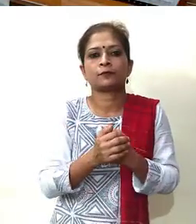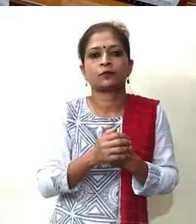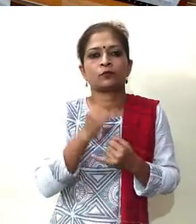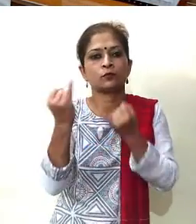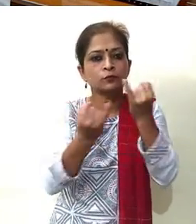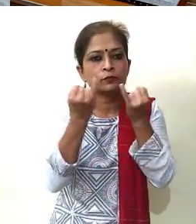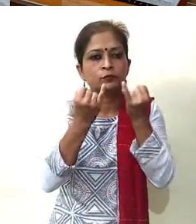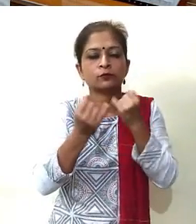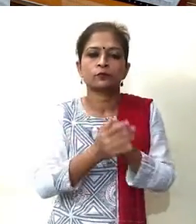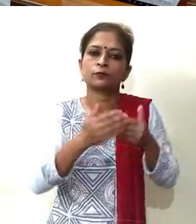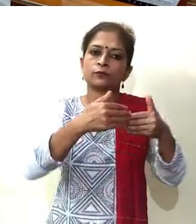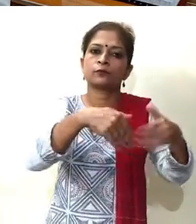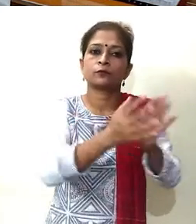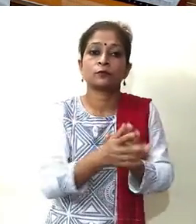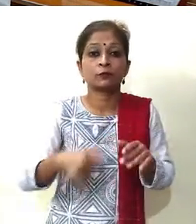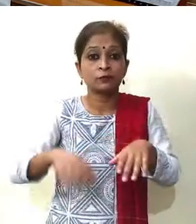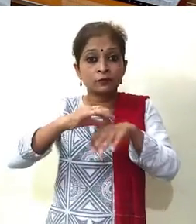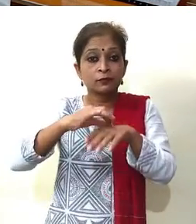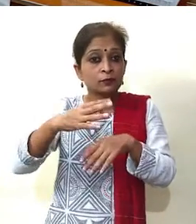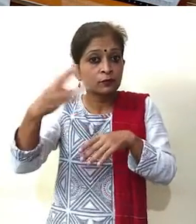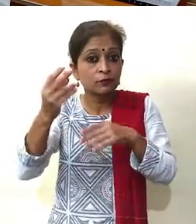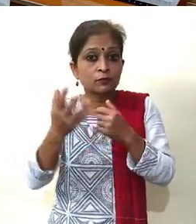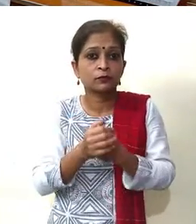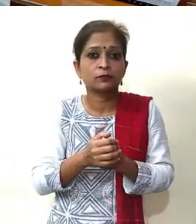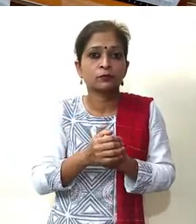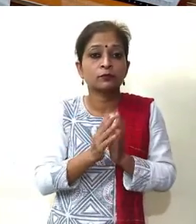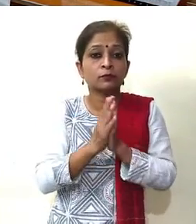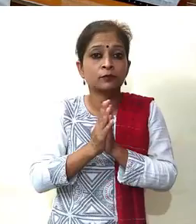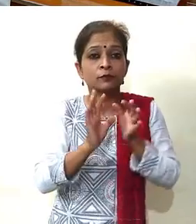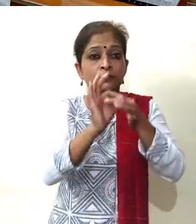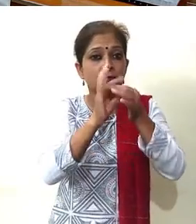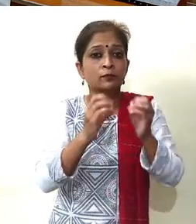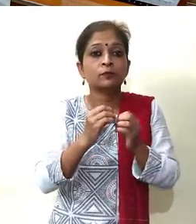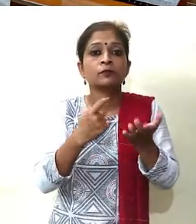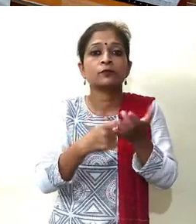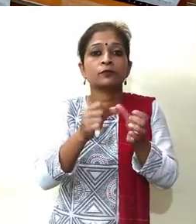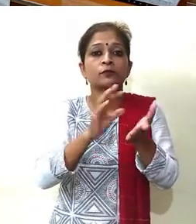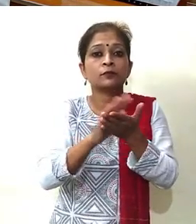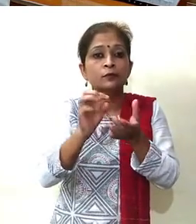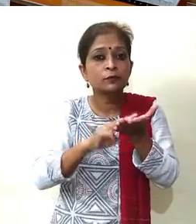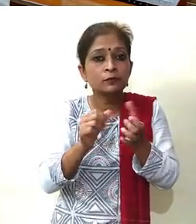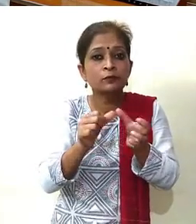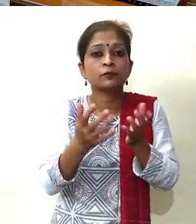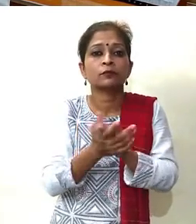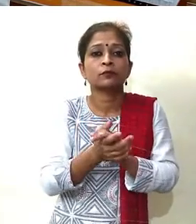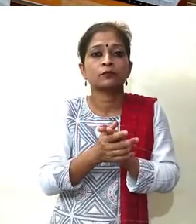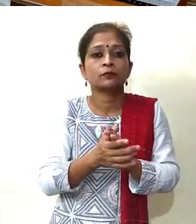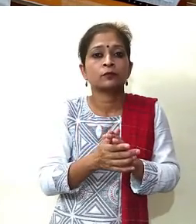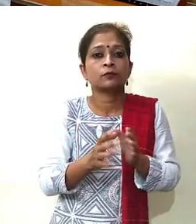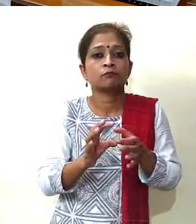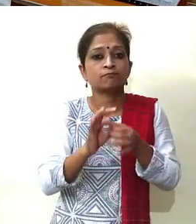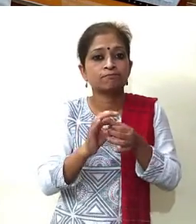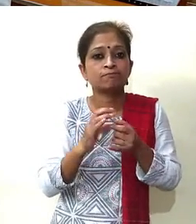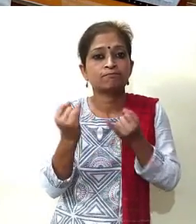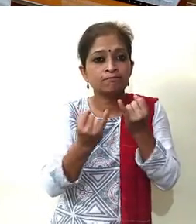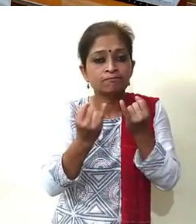खोज में? उसी दिव्यता की खोज में जो कि इन अंगों के बाहर की है, उसी ब्रह्म की खोज में निकल गया। तो एक से बढ़कर एक रचनाएं उन्होंने